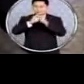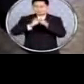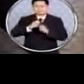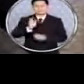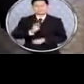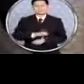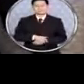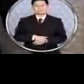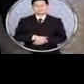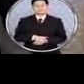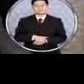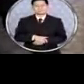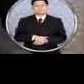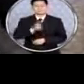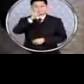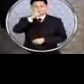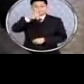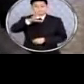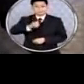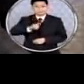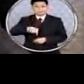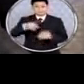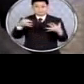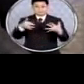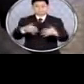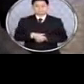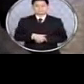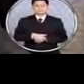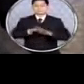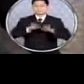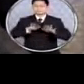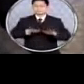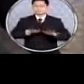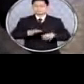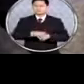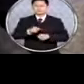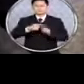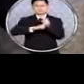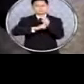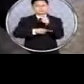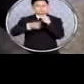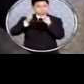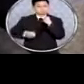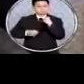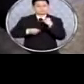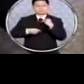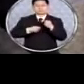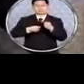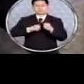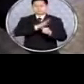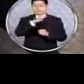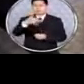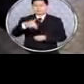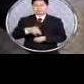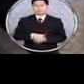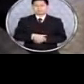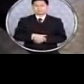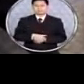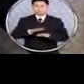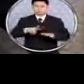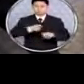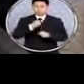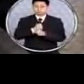好，那么在陈水扁总统的问题上面，现在这个司法案件还在进行当中，我们现在要